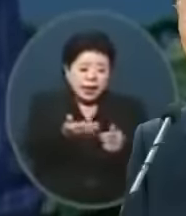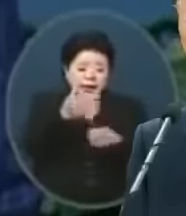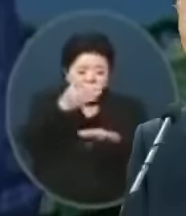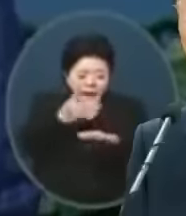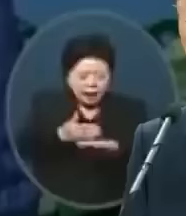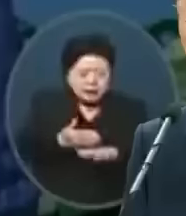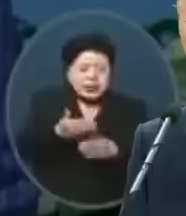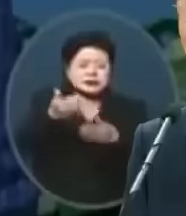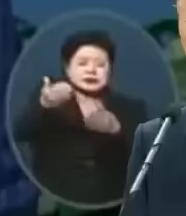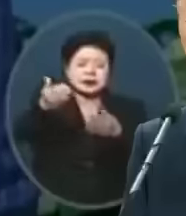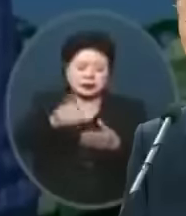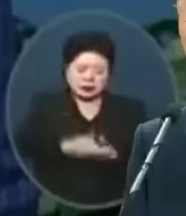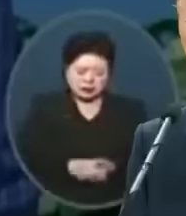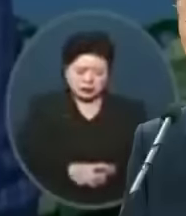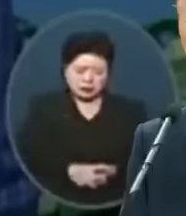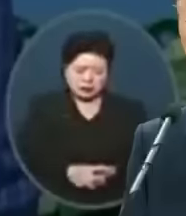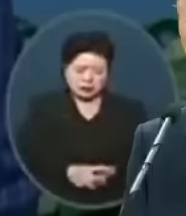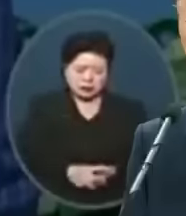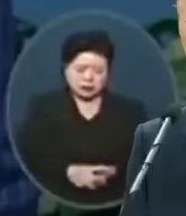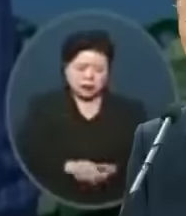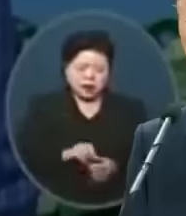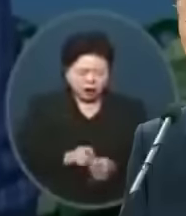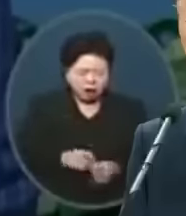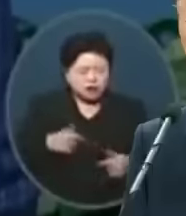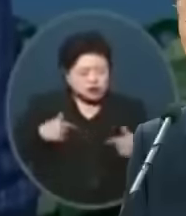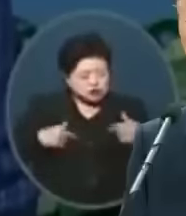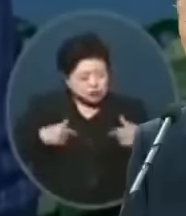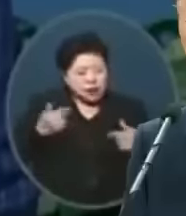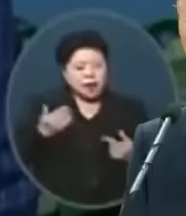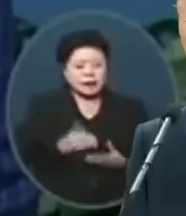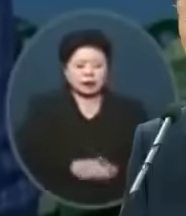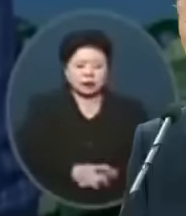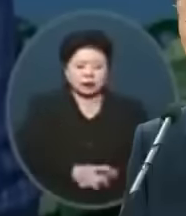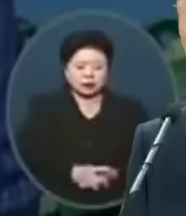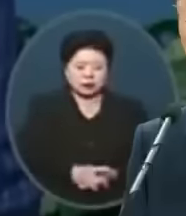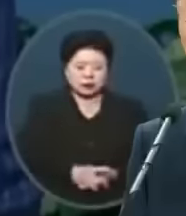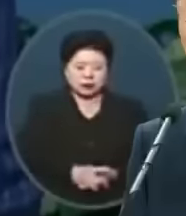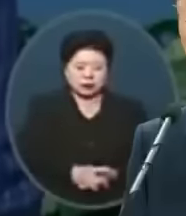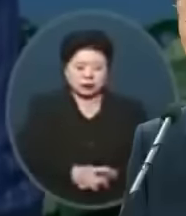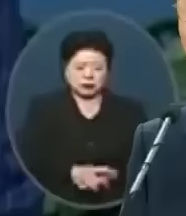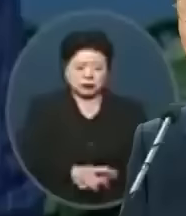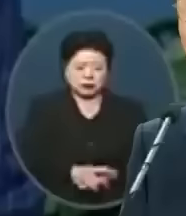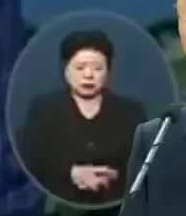감사를 드리고 억지로 기뻐해야 되는 것입니다.